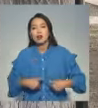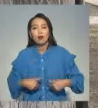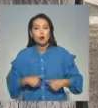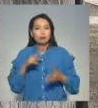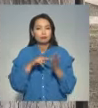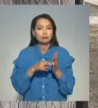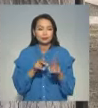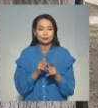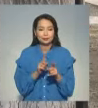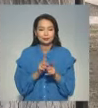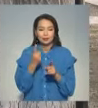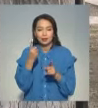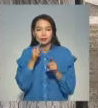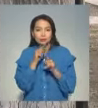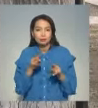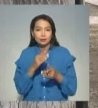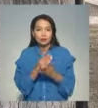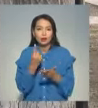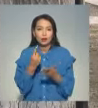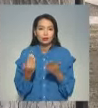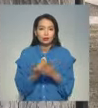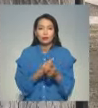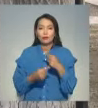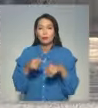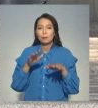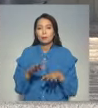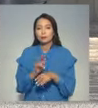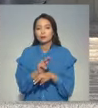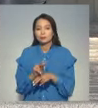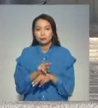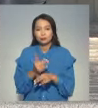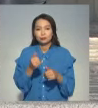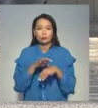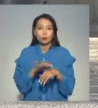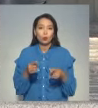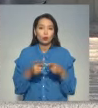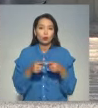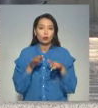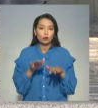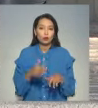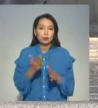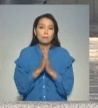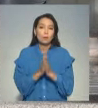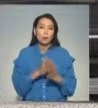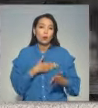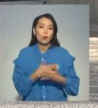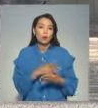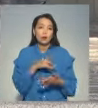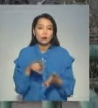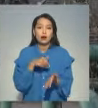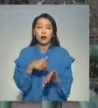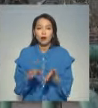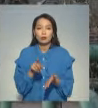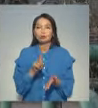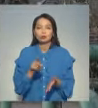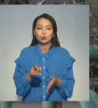есть подстрекатель. Один из вновь вернувшихся в учреждение пациентов, который сейчас проходит по уголовному делу, попросил отпуск, но ему отказали,